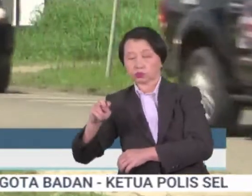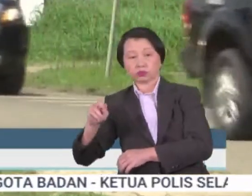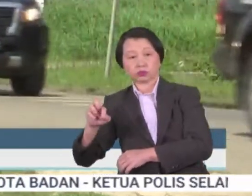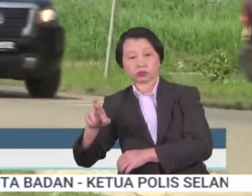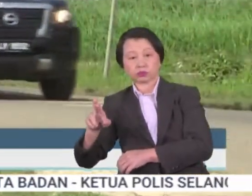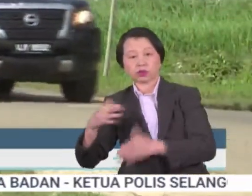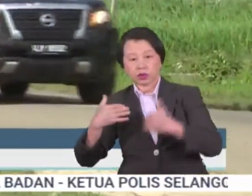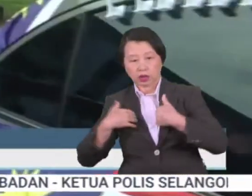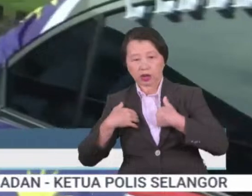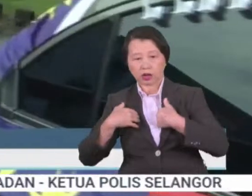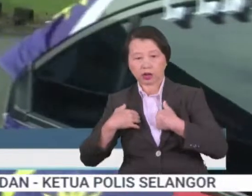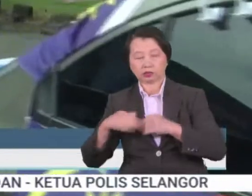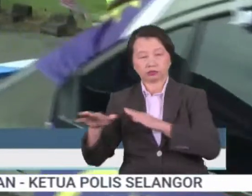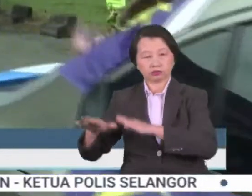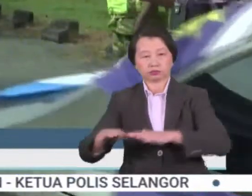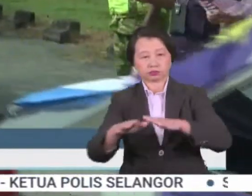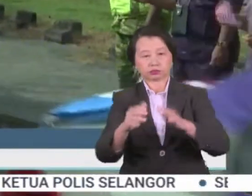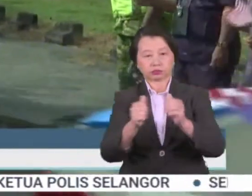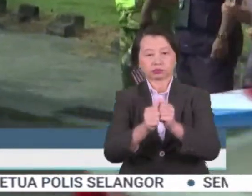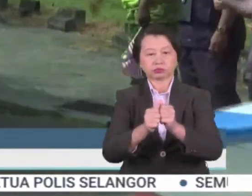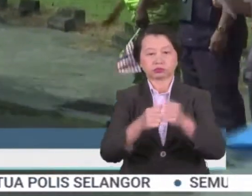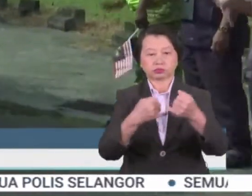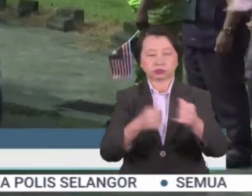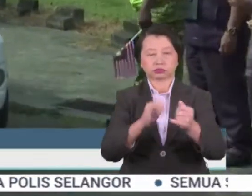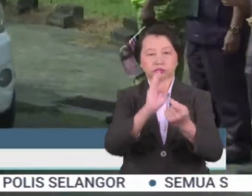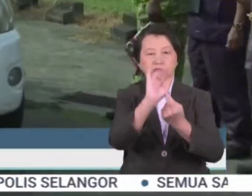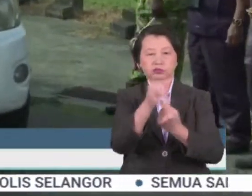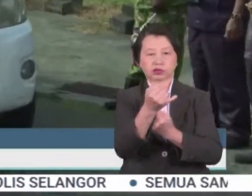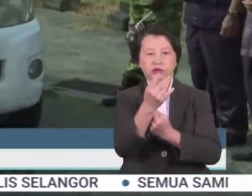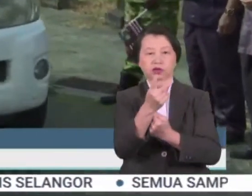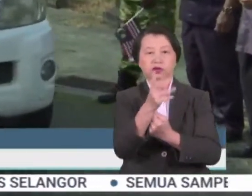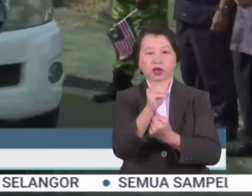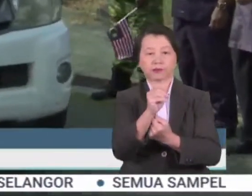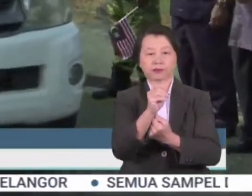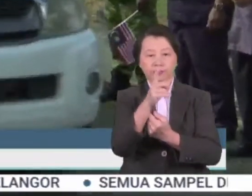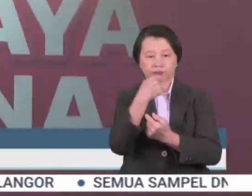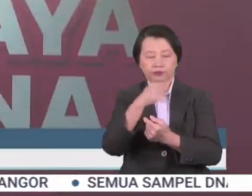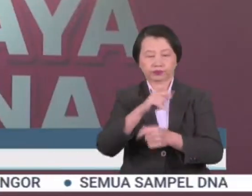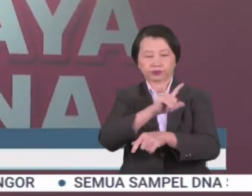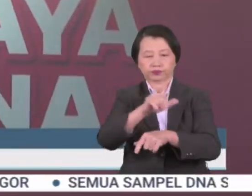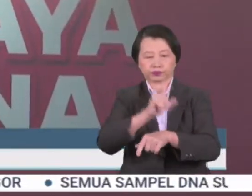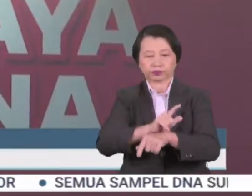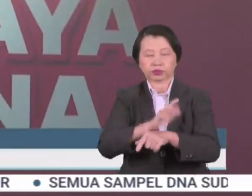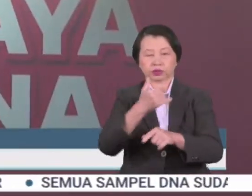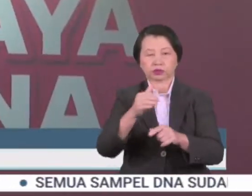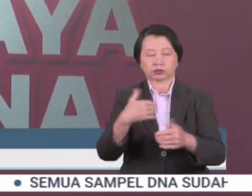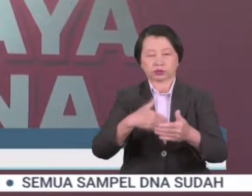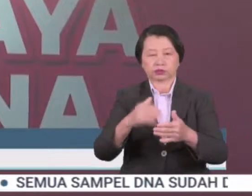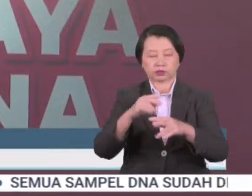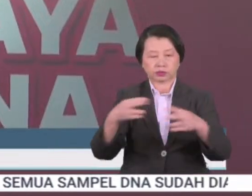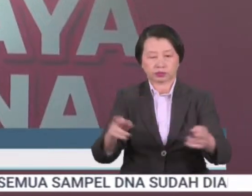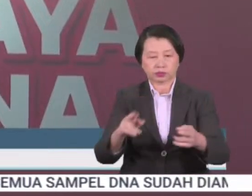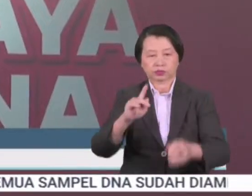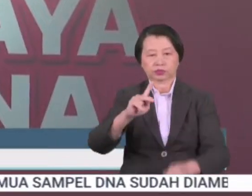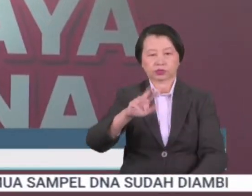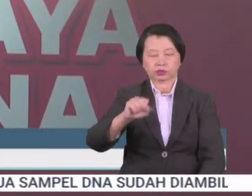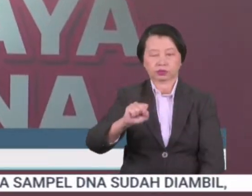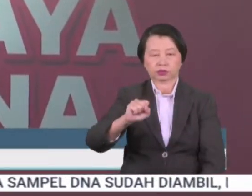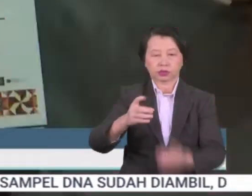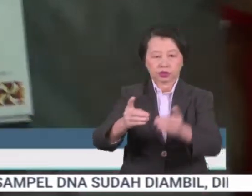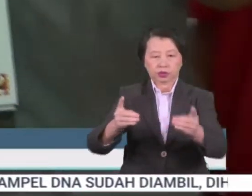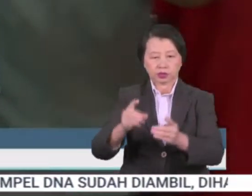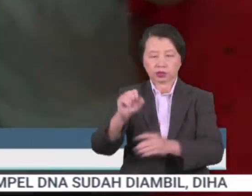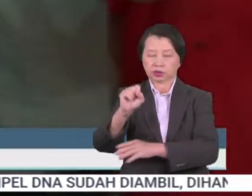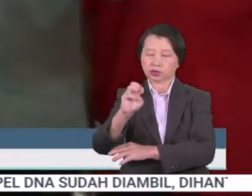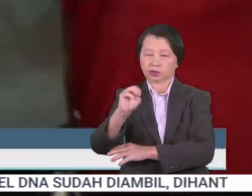mengadakan program touchp bersama jabatan kebajikan masyarakat di kampung Labuan senang sebelum perasmian kmjg peringkat daerah